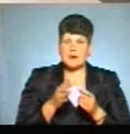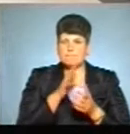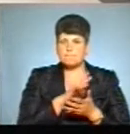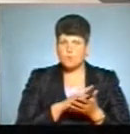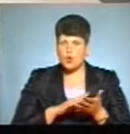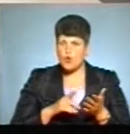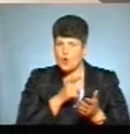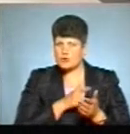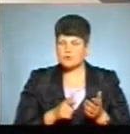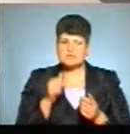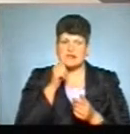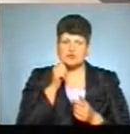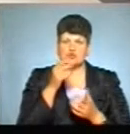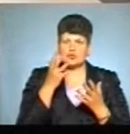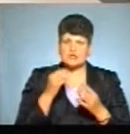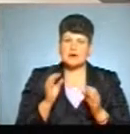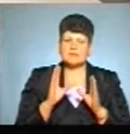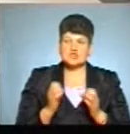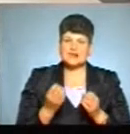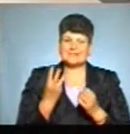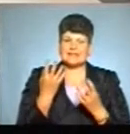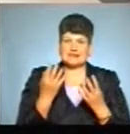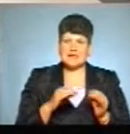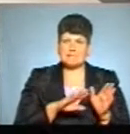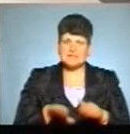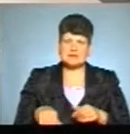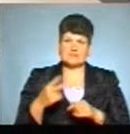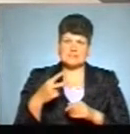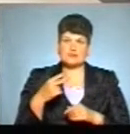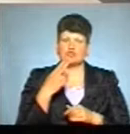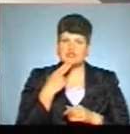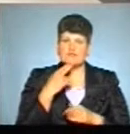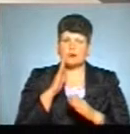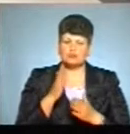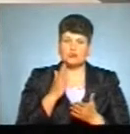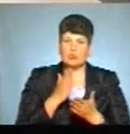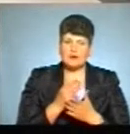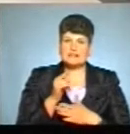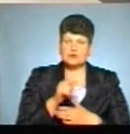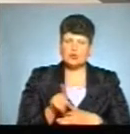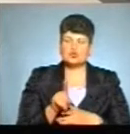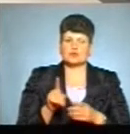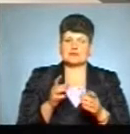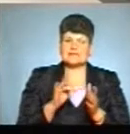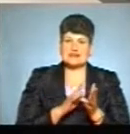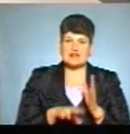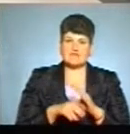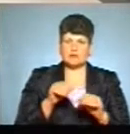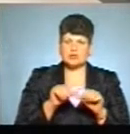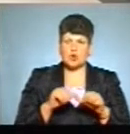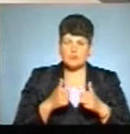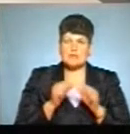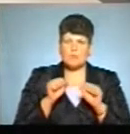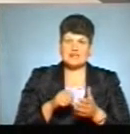Після завтрашнього дня, ми ще три дні після 20 червня будемо мати для того, щоб Центральна виборча комісія могла зареєструвати